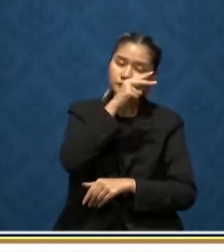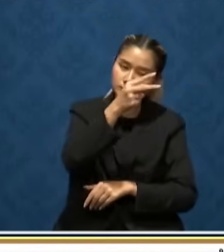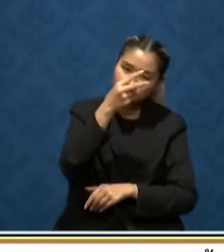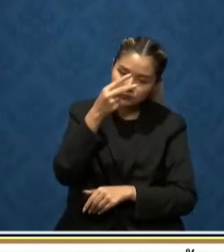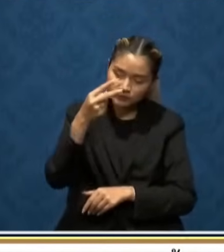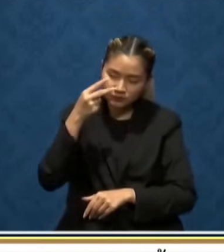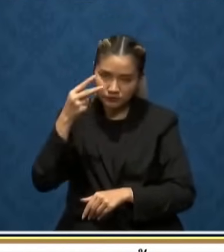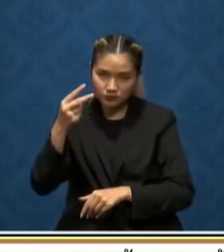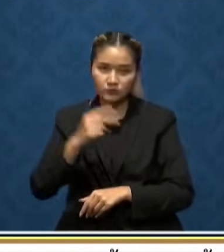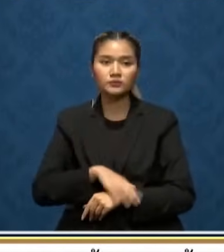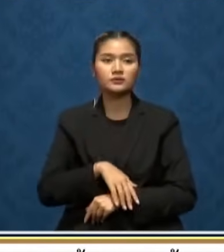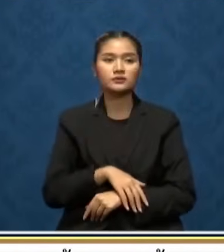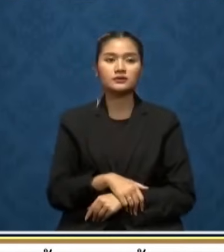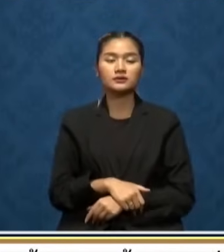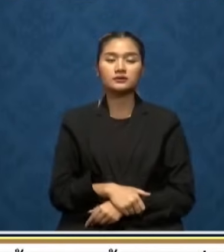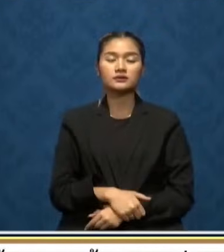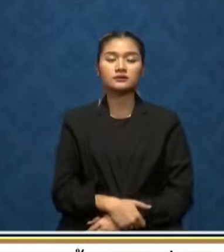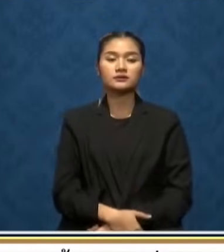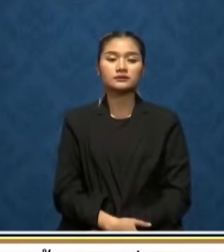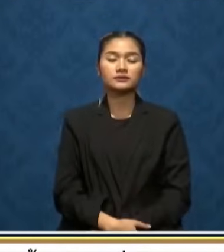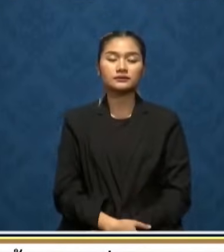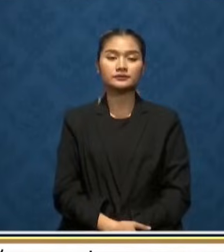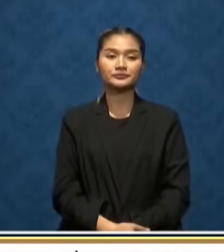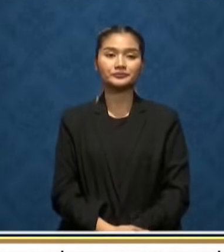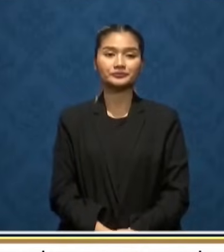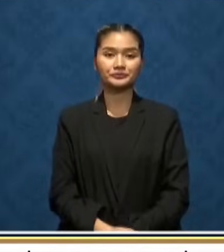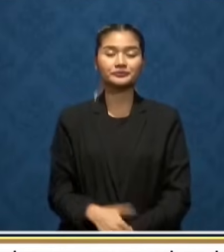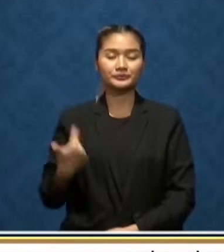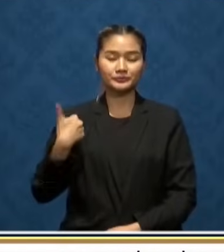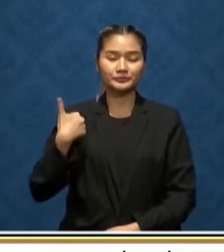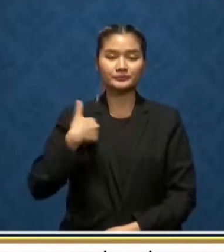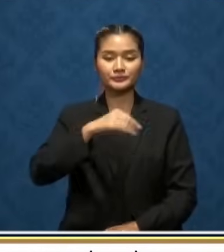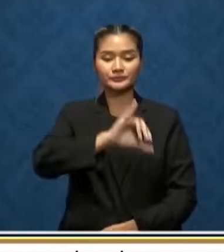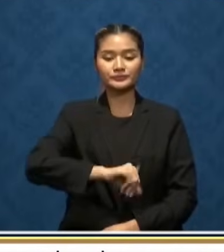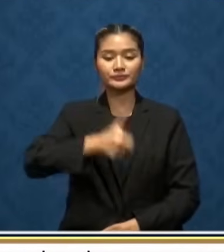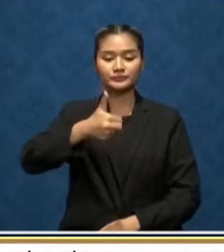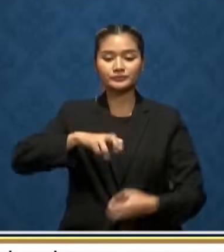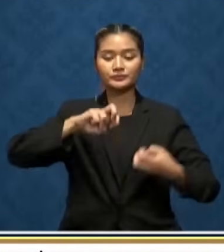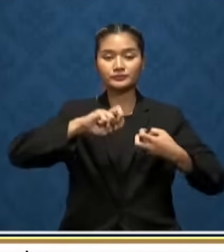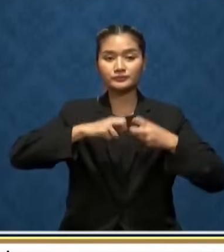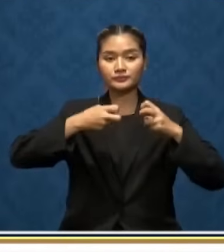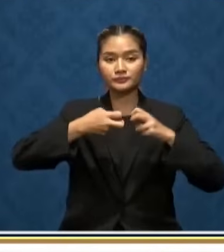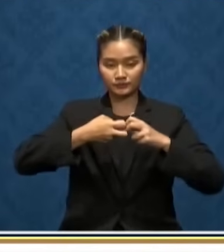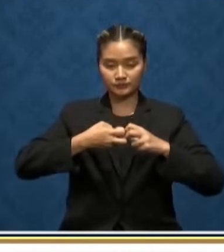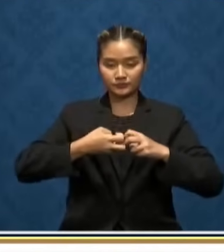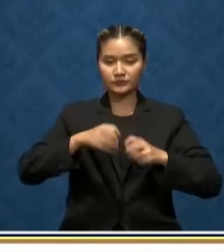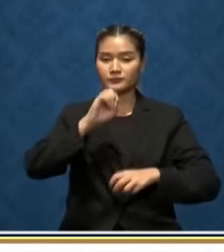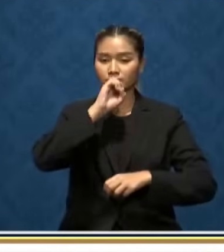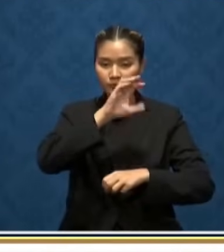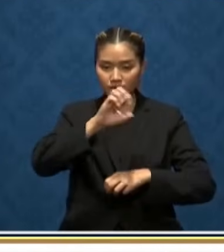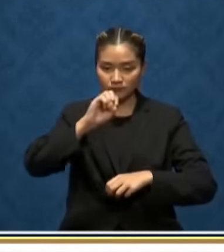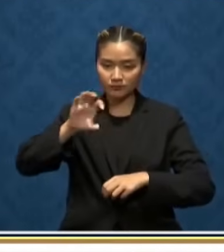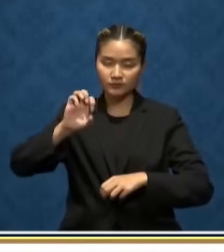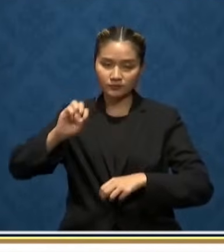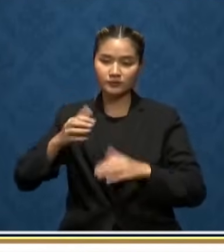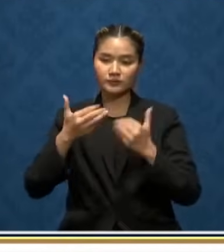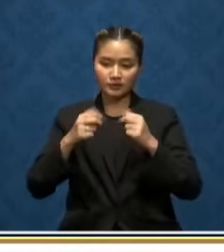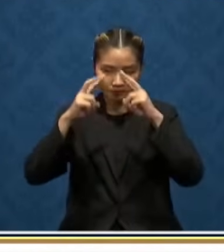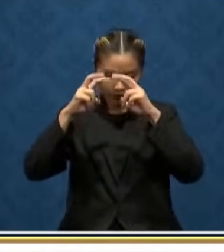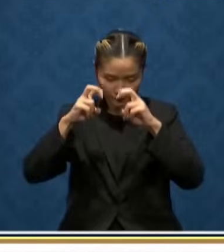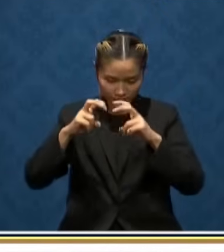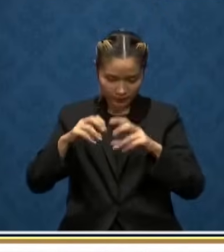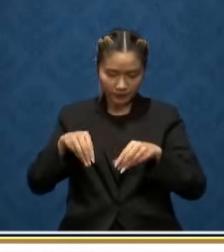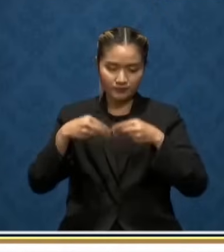ม่อยากให้คนดูไม่มากแต่มันก็มีปัจจัยอย่างที่ผมพยายามจะวิเคราะห์ให้ท่านฟังนะครับ